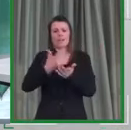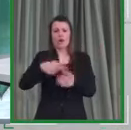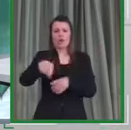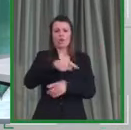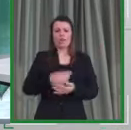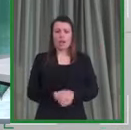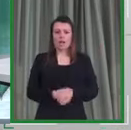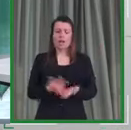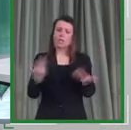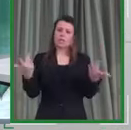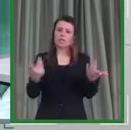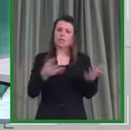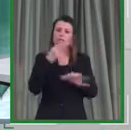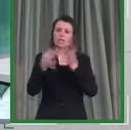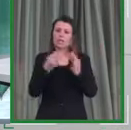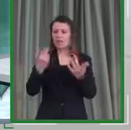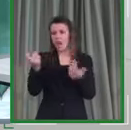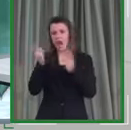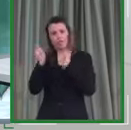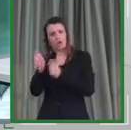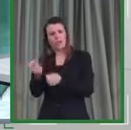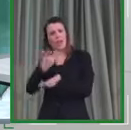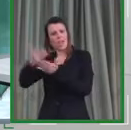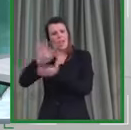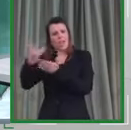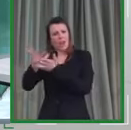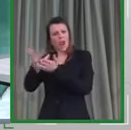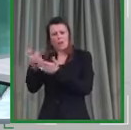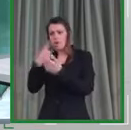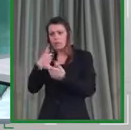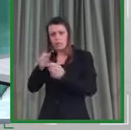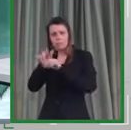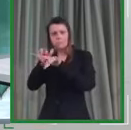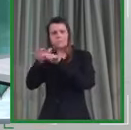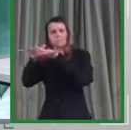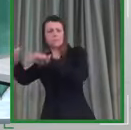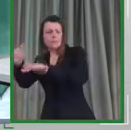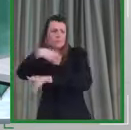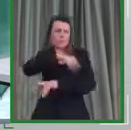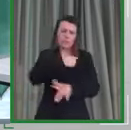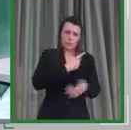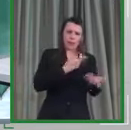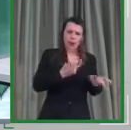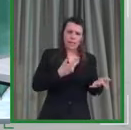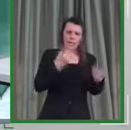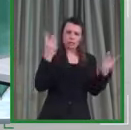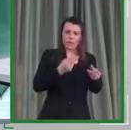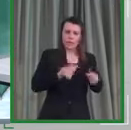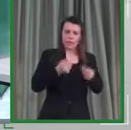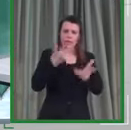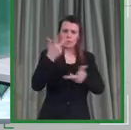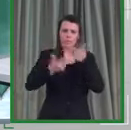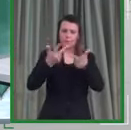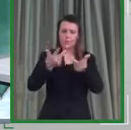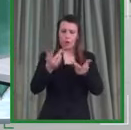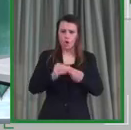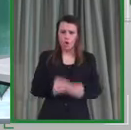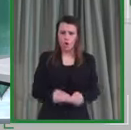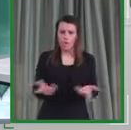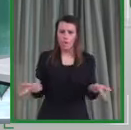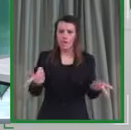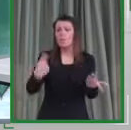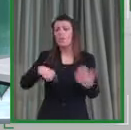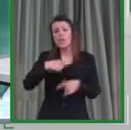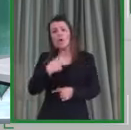è stato raccontato sui giornali io non penso che nessuno deve diciamo chiedere che non si parli